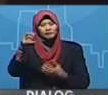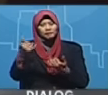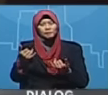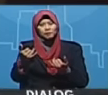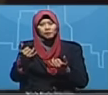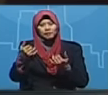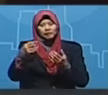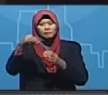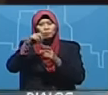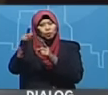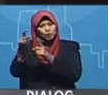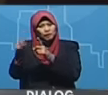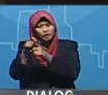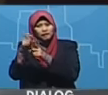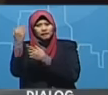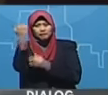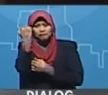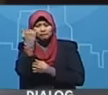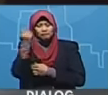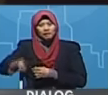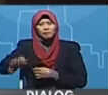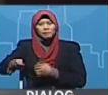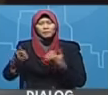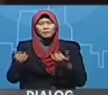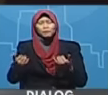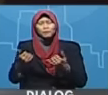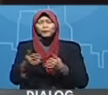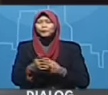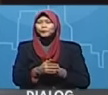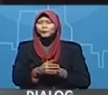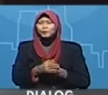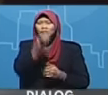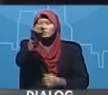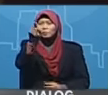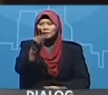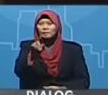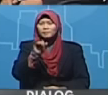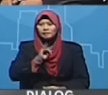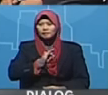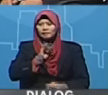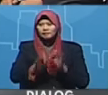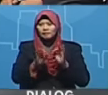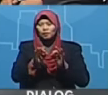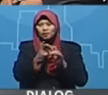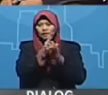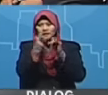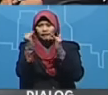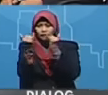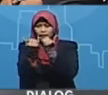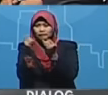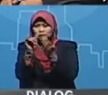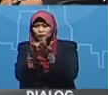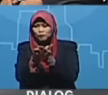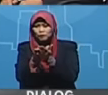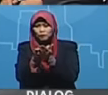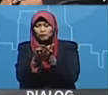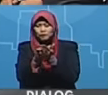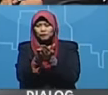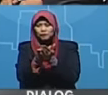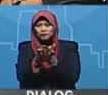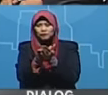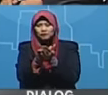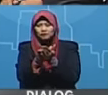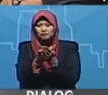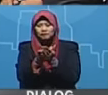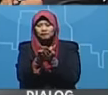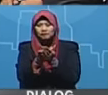bicara. Jadi soalan saya kepada Tuan Syamah, andai kata syarikat tertutup, adakah kebarangkalian